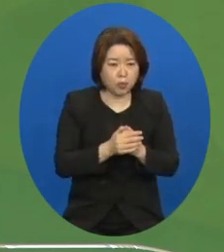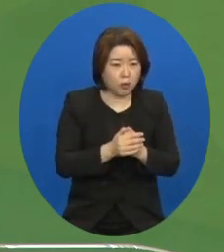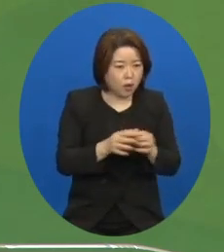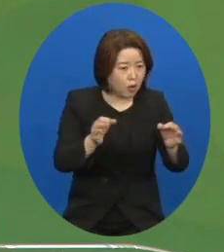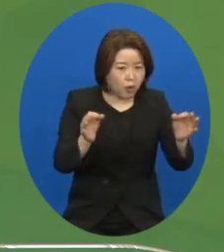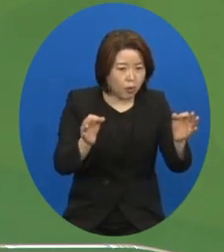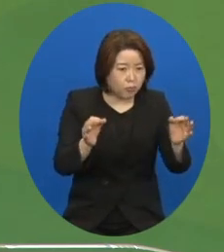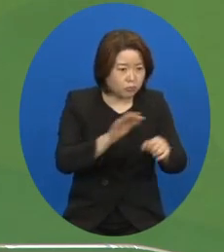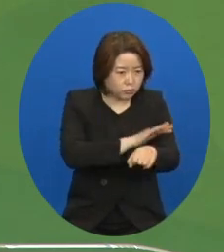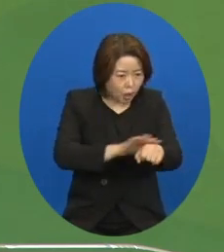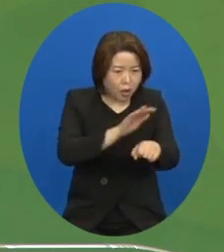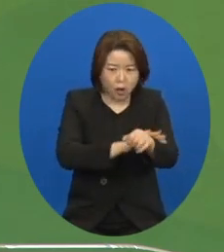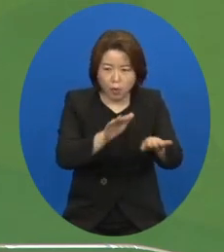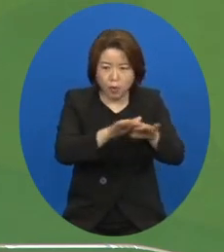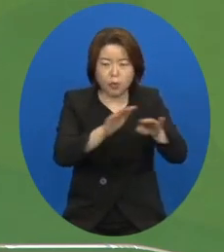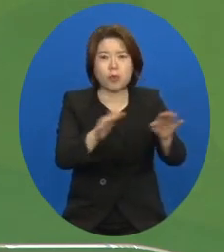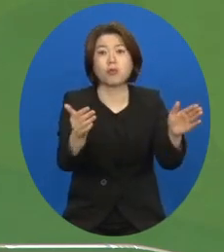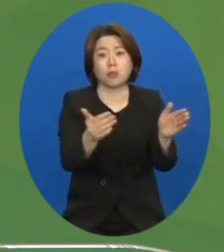수 있었을까?